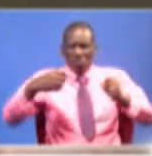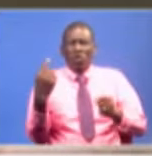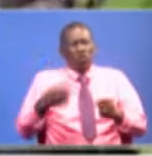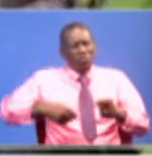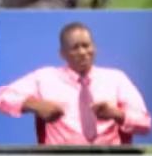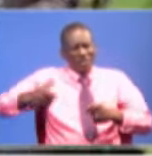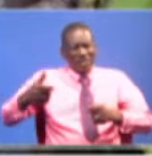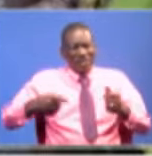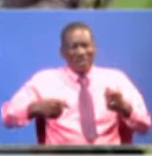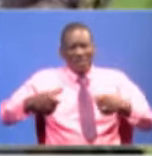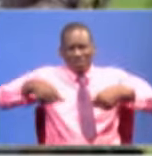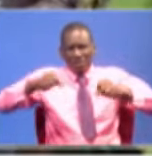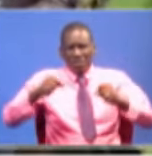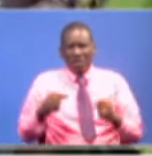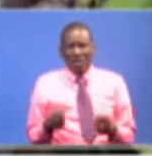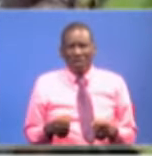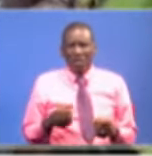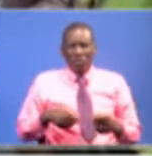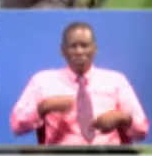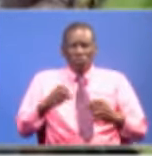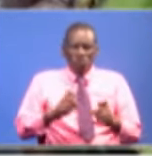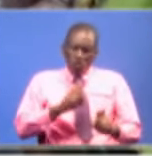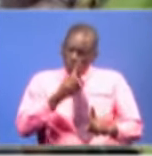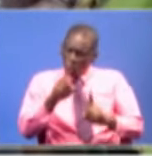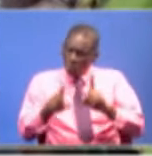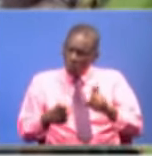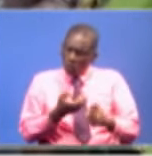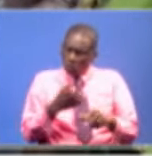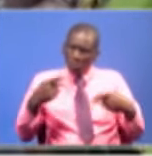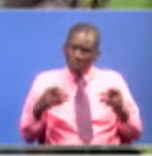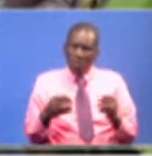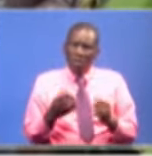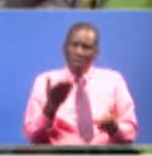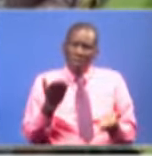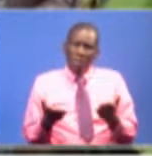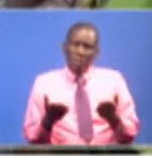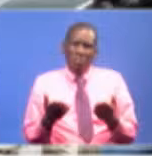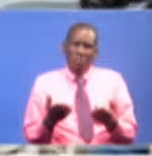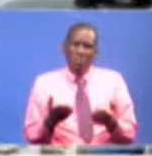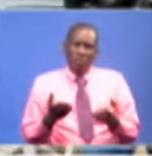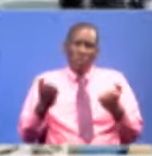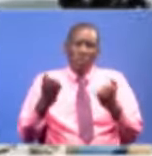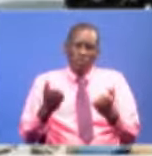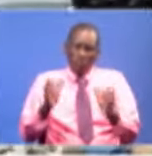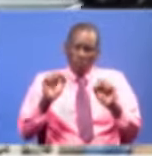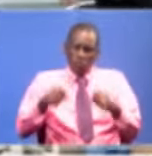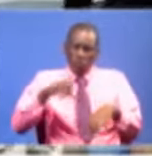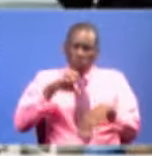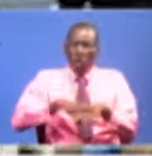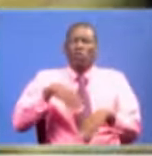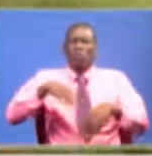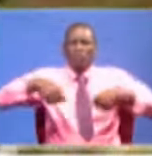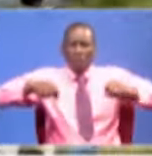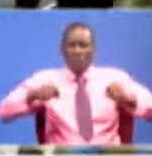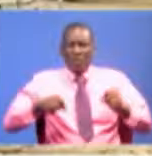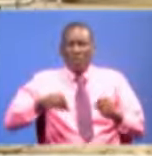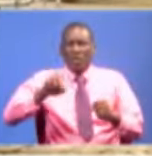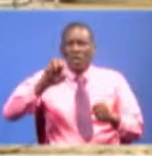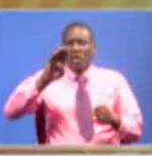pikipiki. Tunaendelea kuinterrogate them and we may lead us to more recoveries. Masharia Mbogwa, NTV.